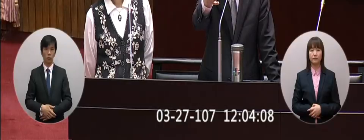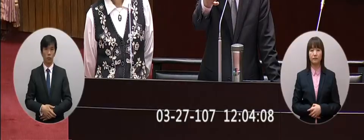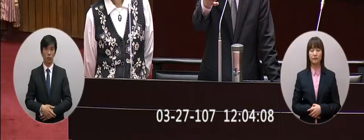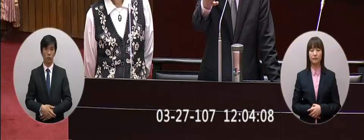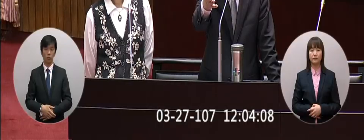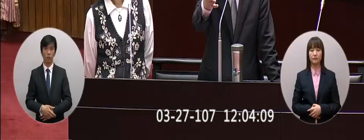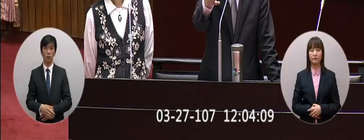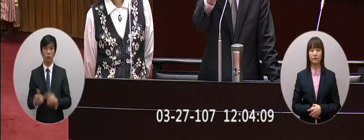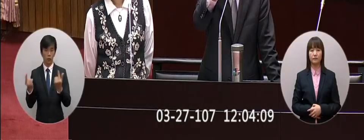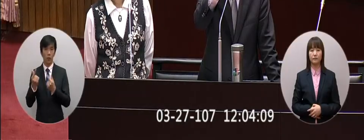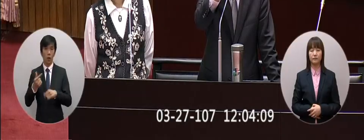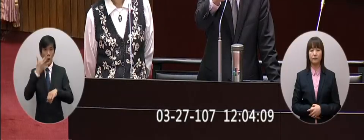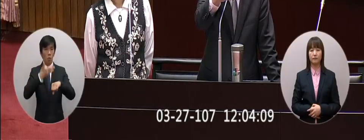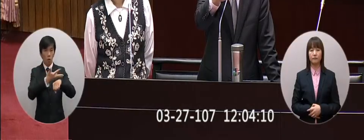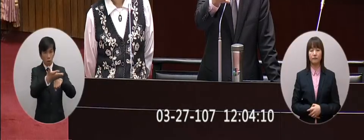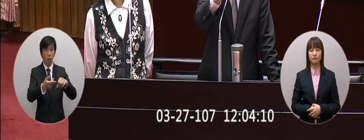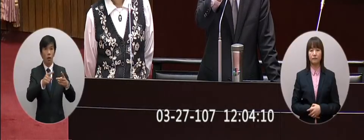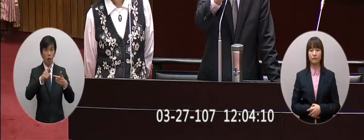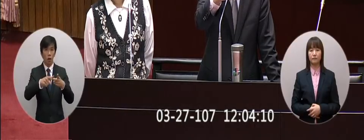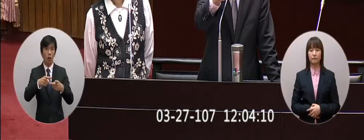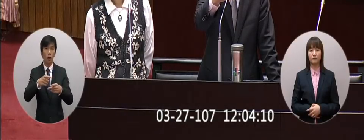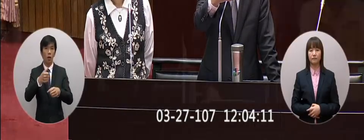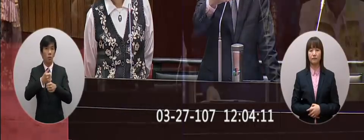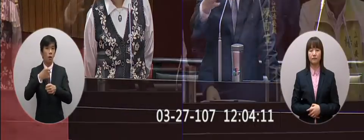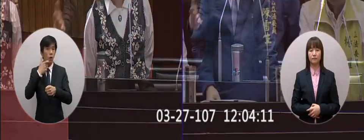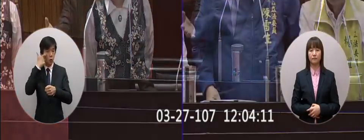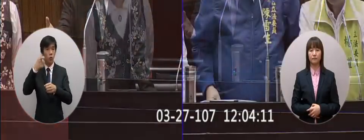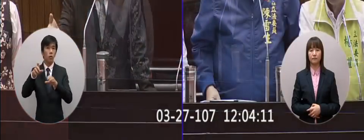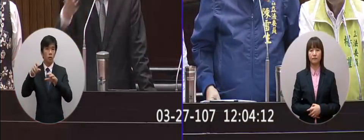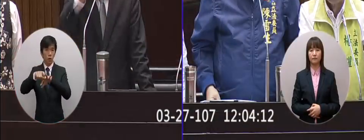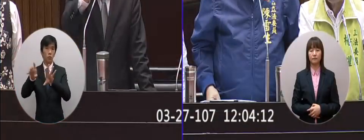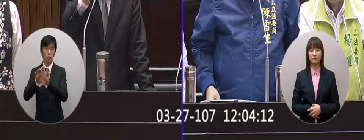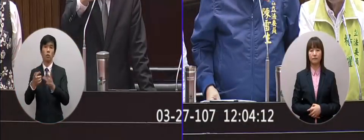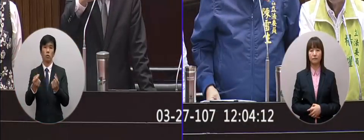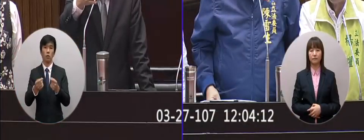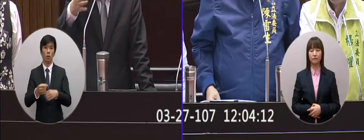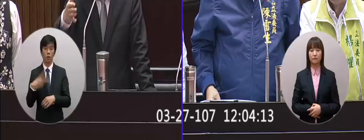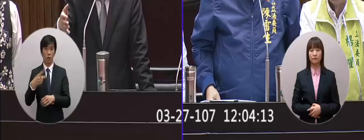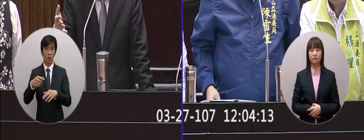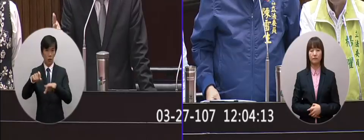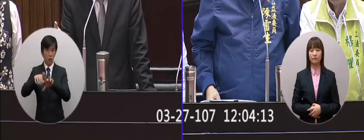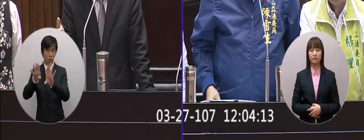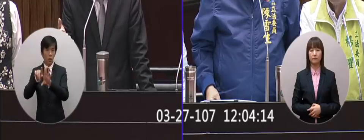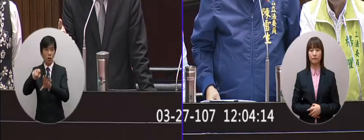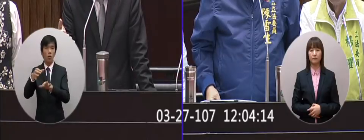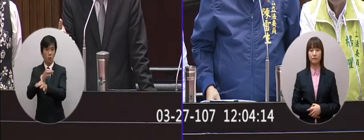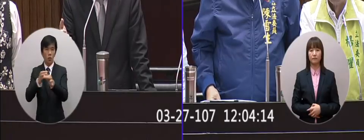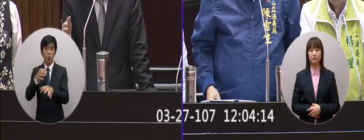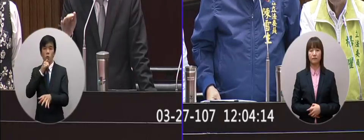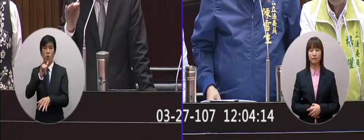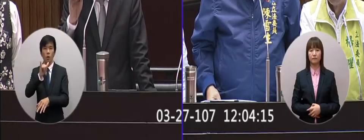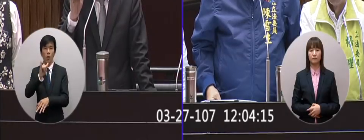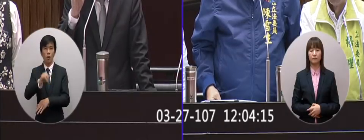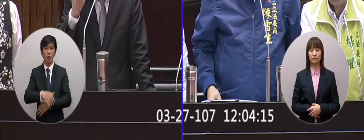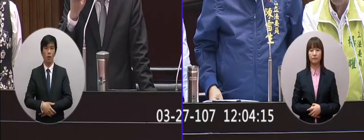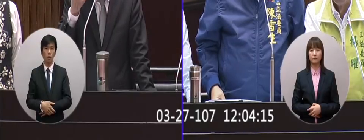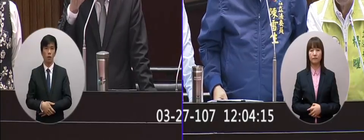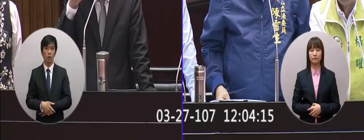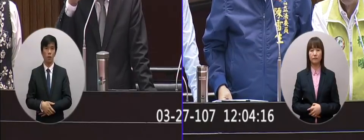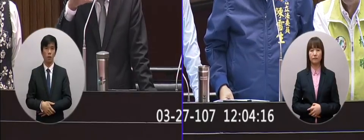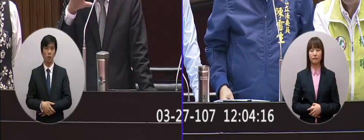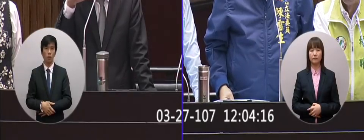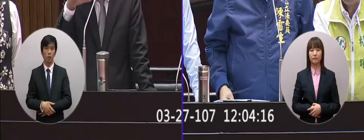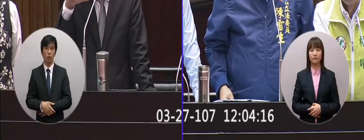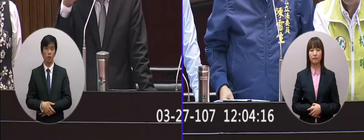管是澎湖、马祖或是金门，那的确除了金门呢、啊，哈，财政比较好一点以外，我们都可以根